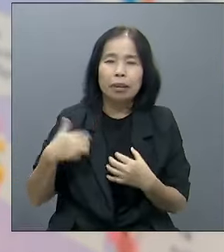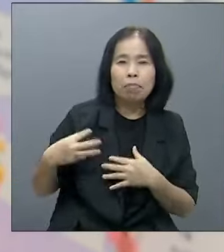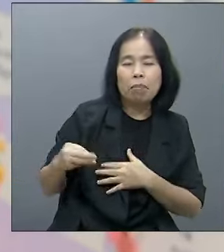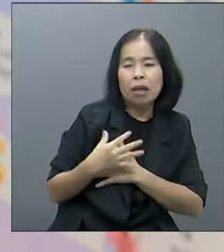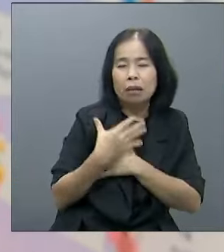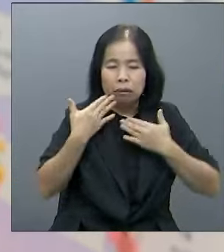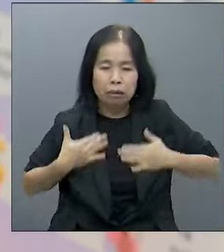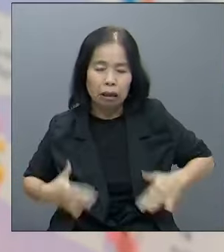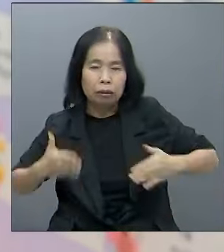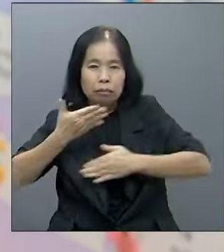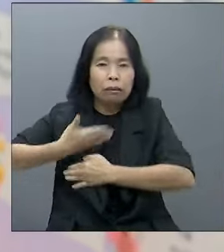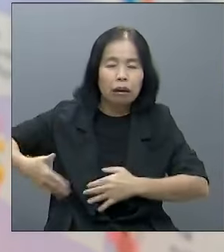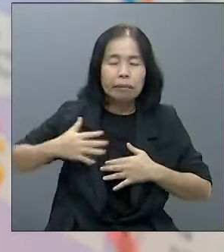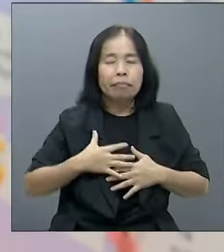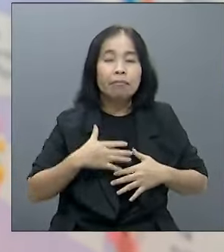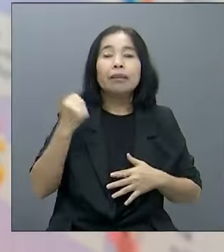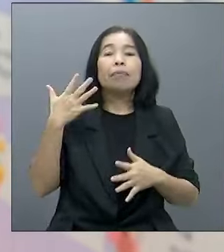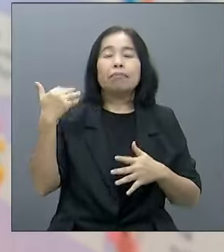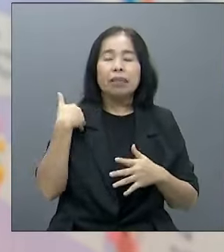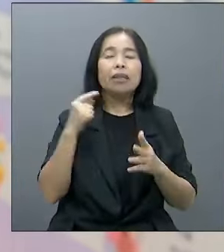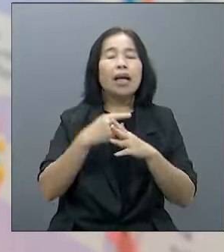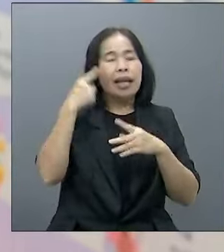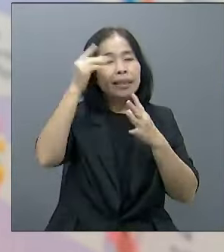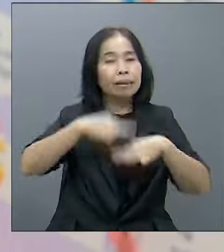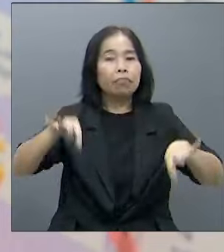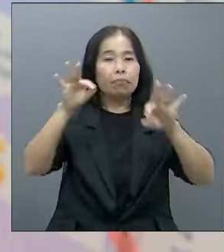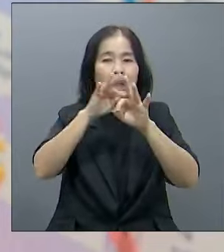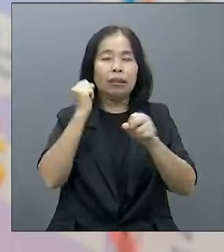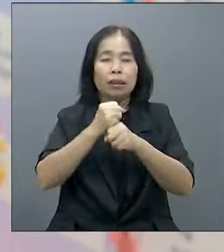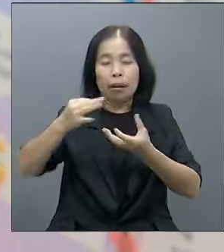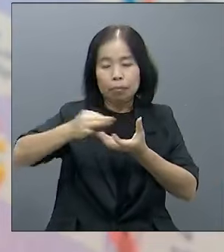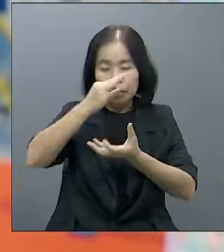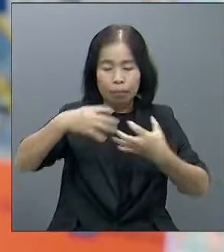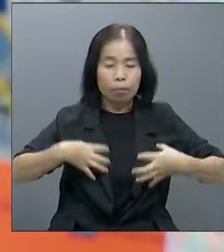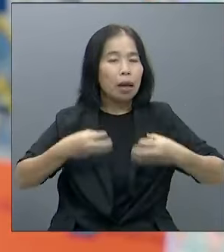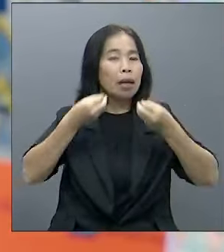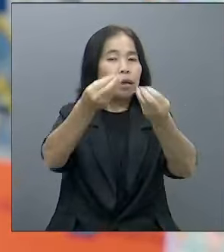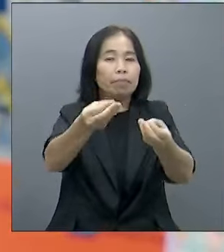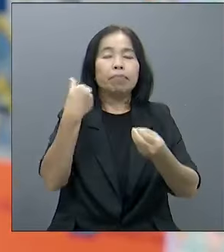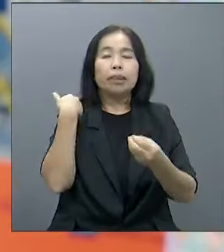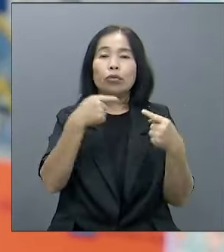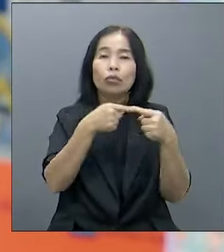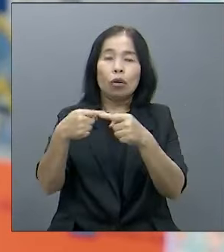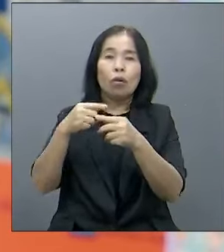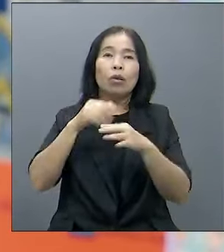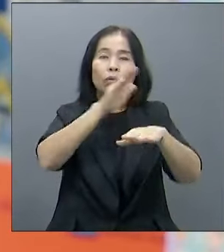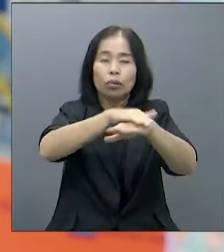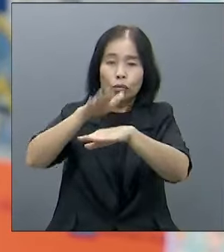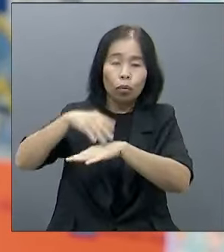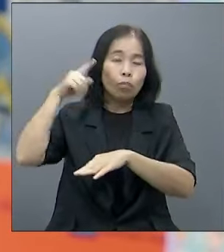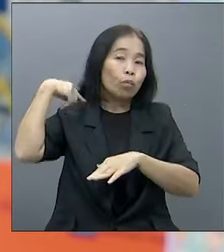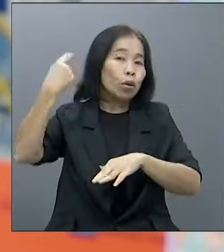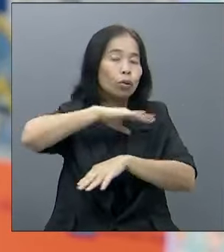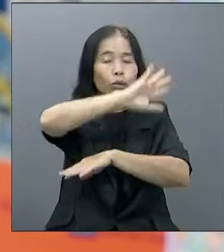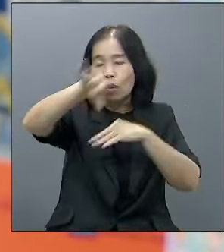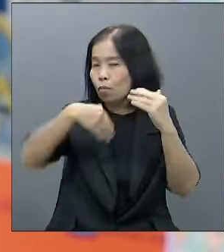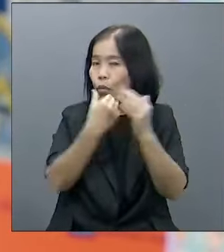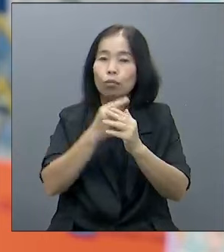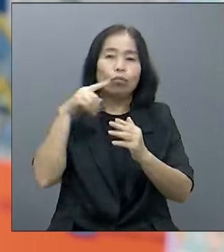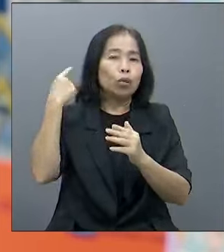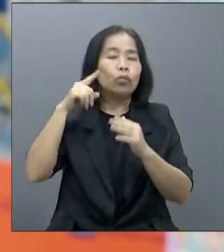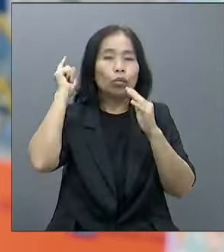งความสําคัญตรงนี้นะครับเพื่อที่จะส่งมอบให้กับผู้ป่วยต่อไปครับผมก็อยากจะเชิญชวนผู้หญิงสุภาพสตรีทุกท่าน